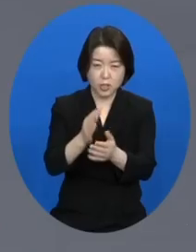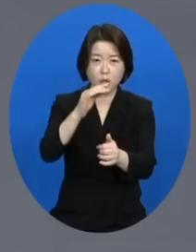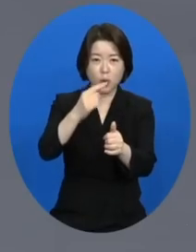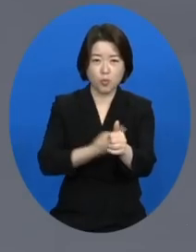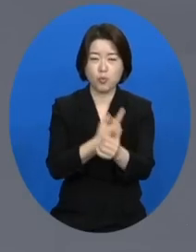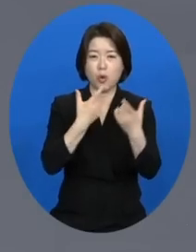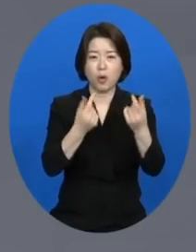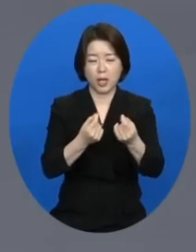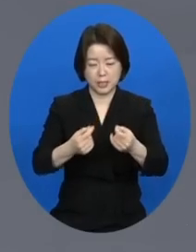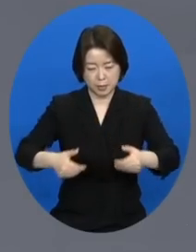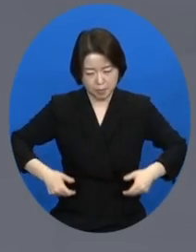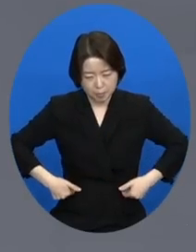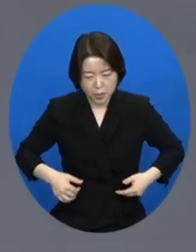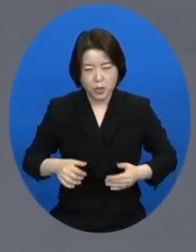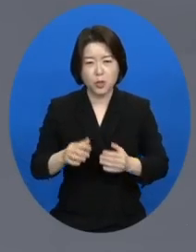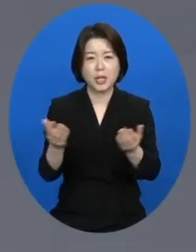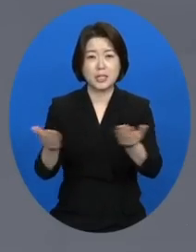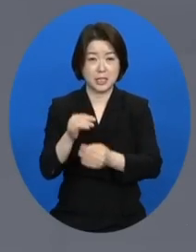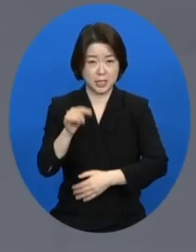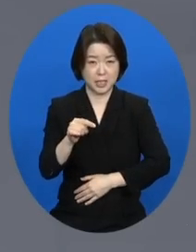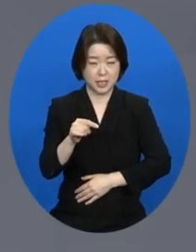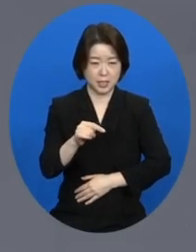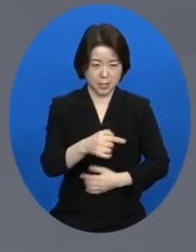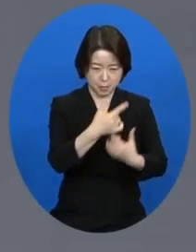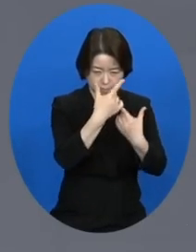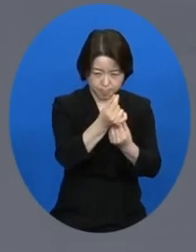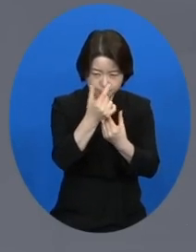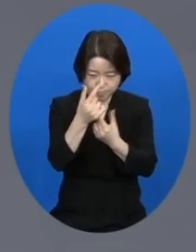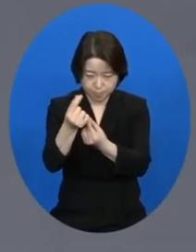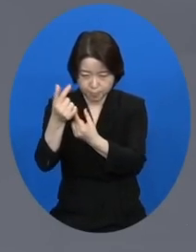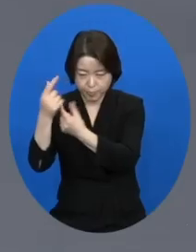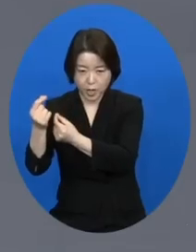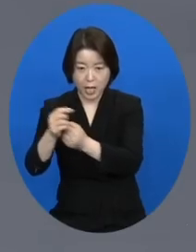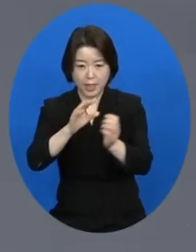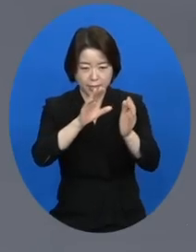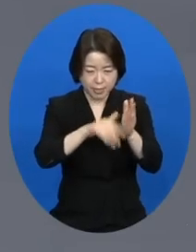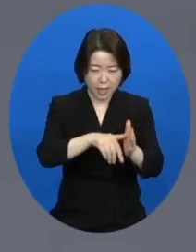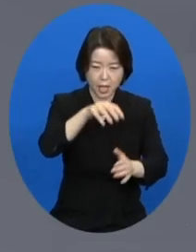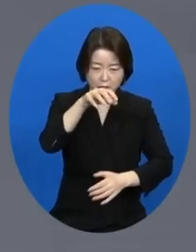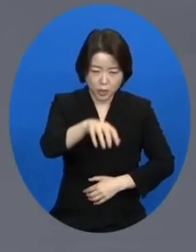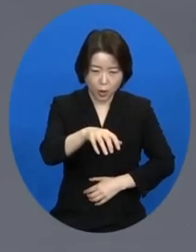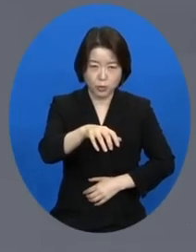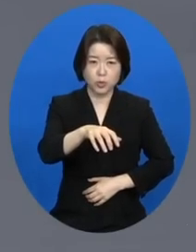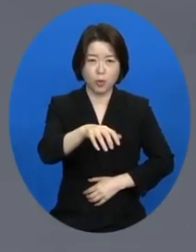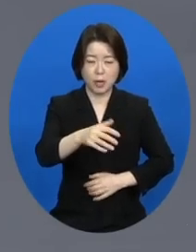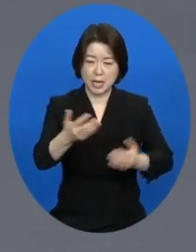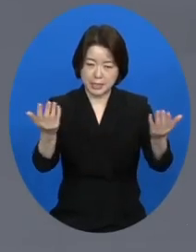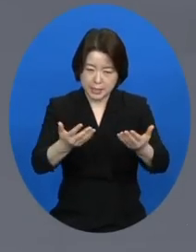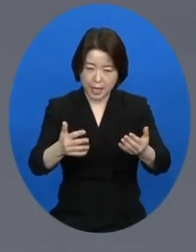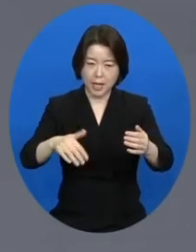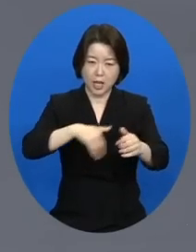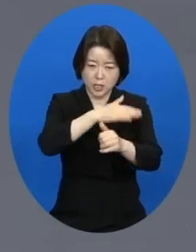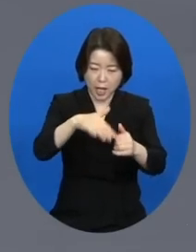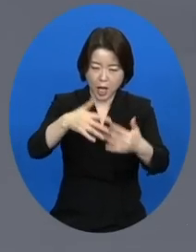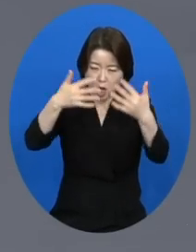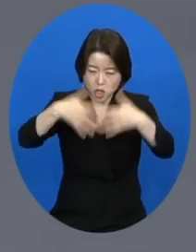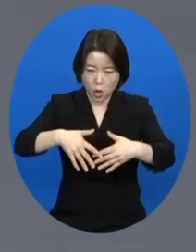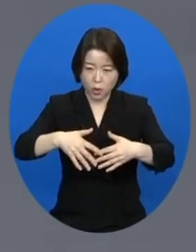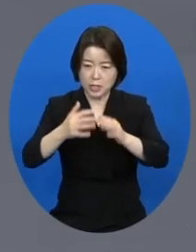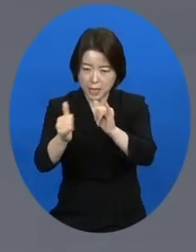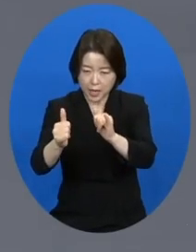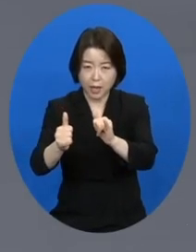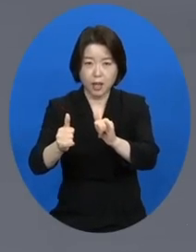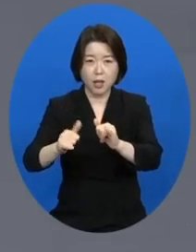같은 요소들이 다 정확하게 일어나야 될 때와 장소와 여건과 사람을 통해서